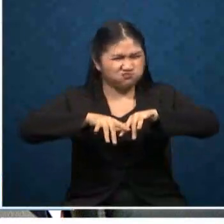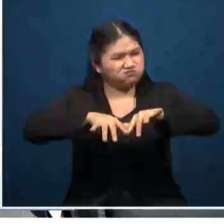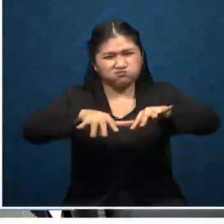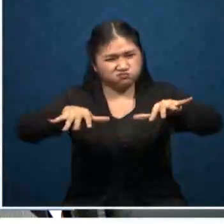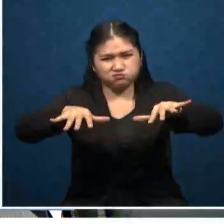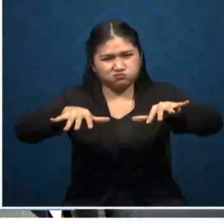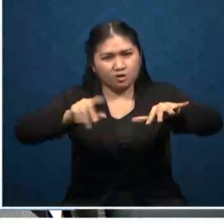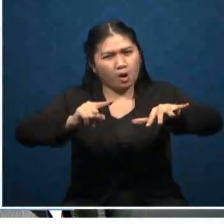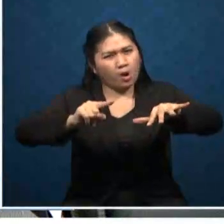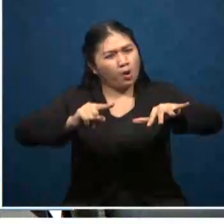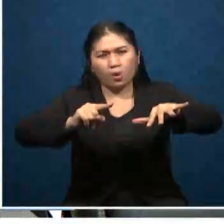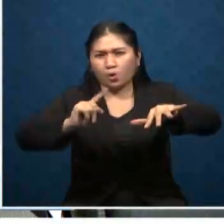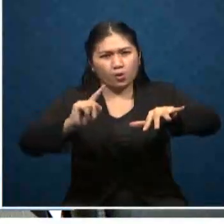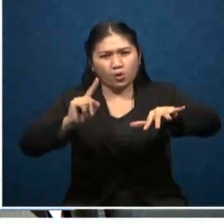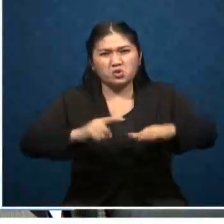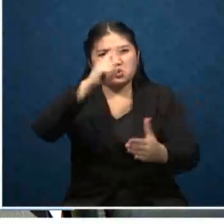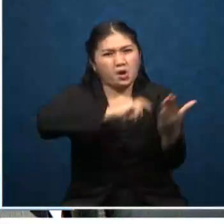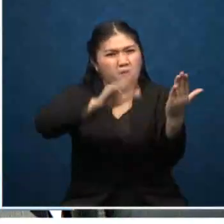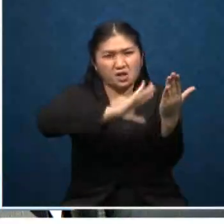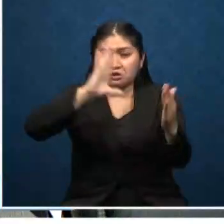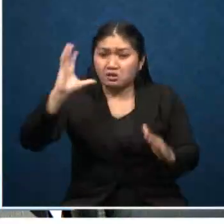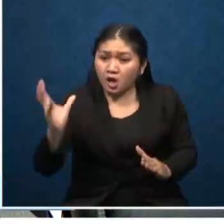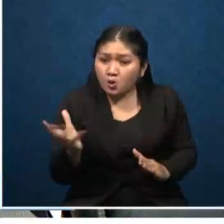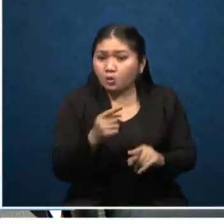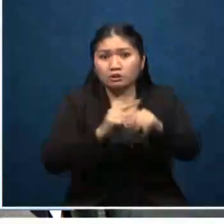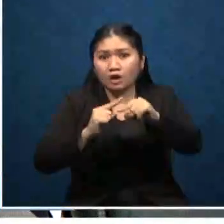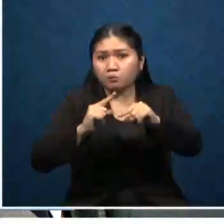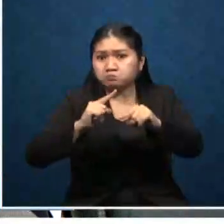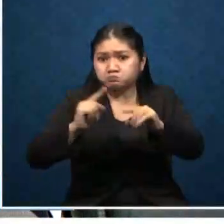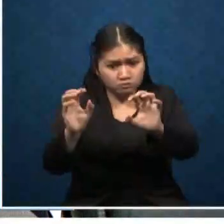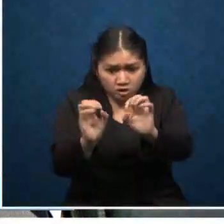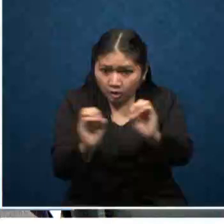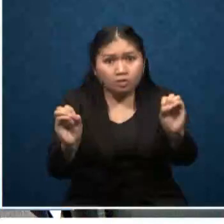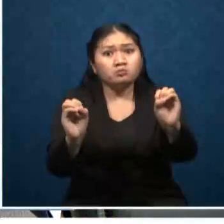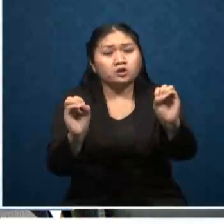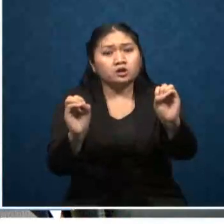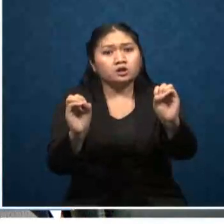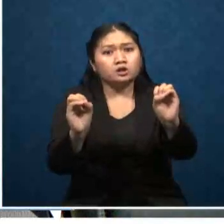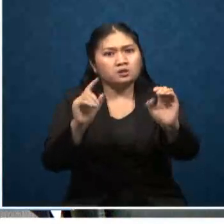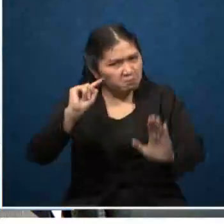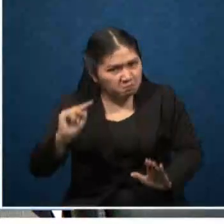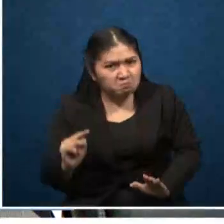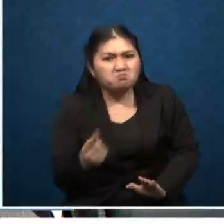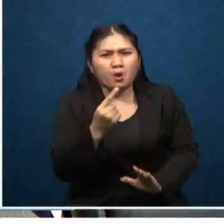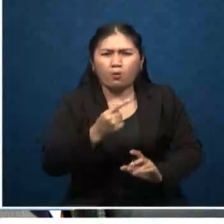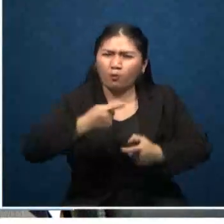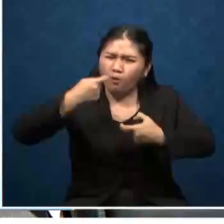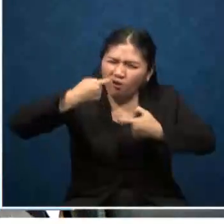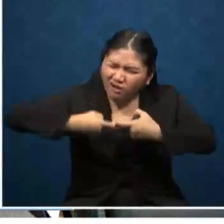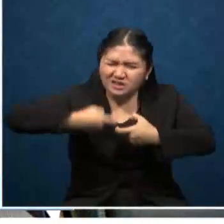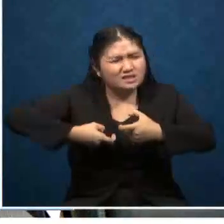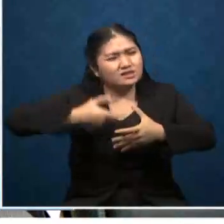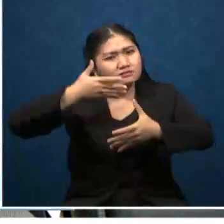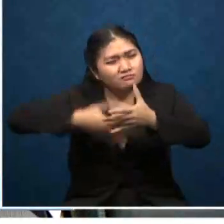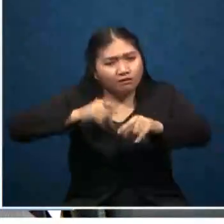ขึ้นในประเทศไย ดใโลกเลยเข้าว่ได้เป็นเรื่องที่มีความยุงยากสถับซัซ้อน